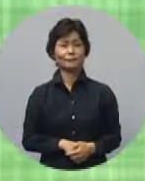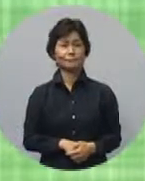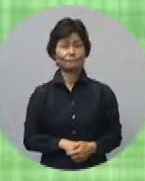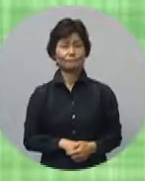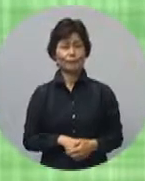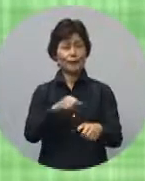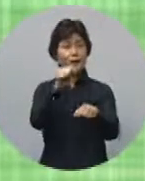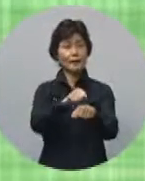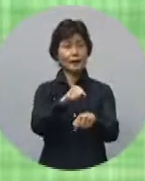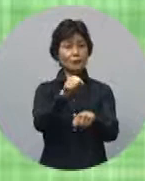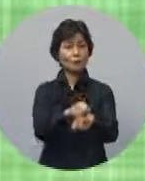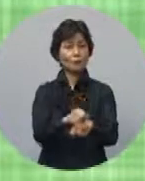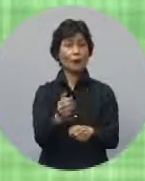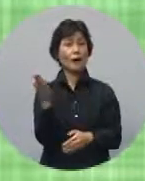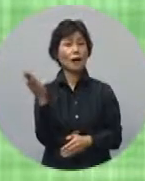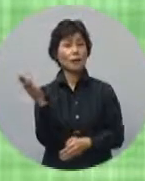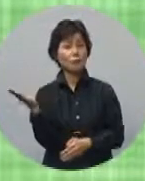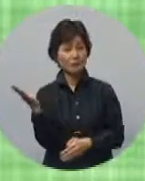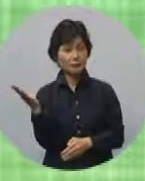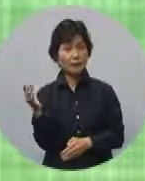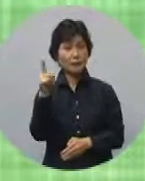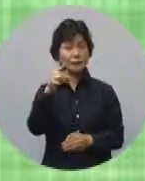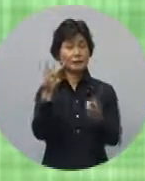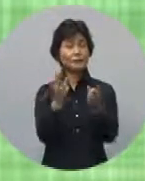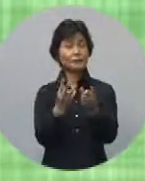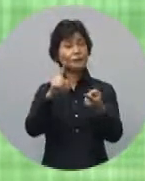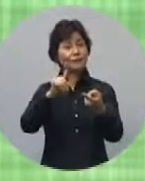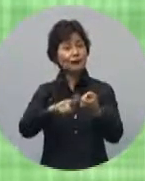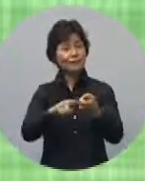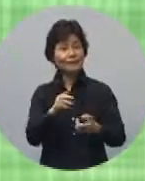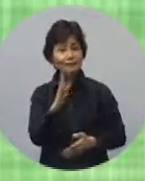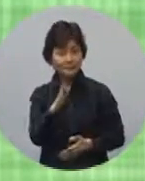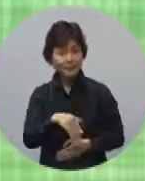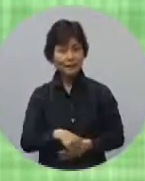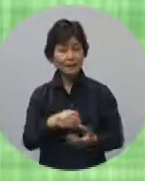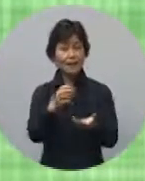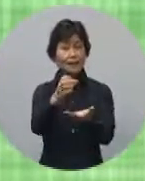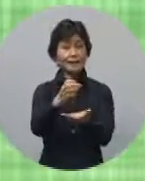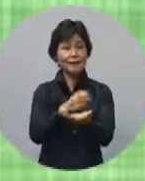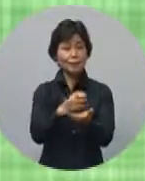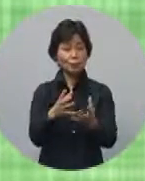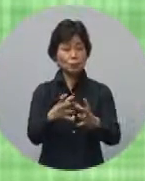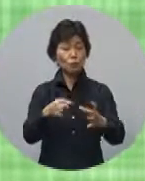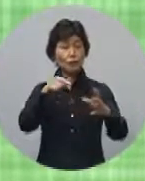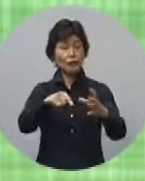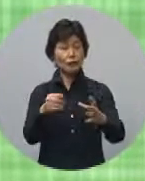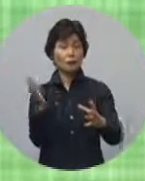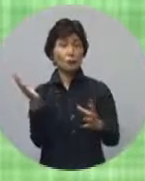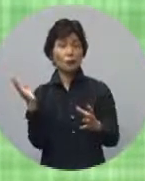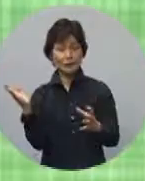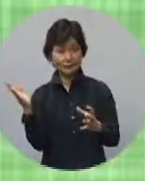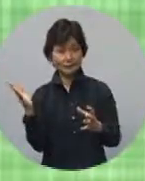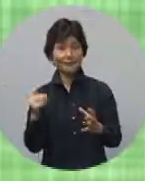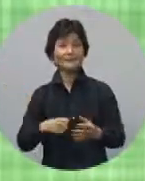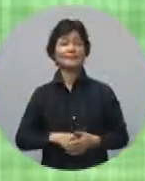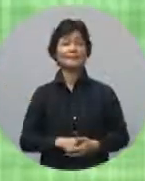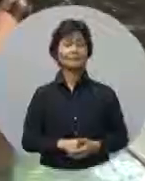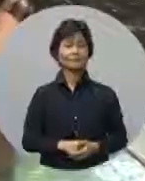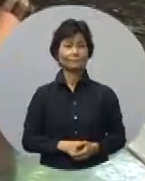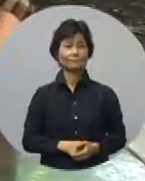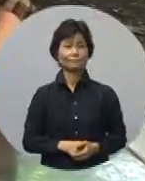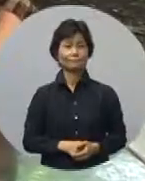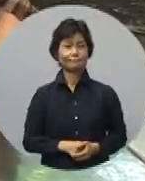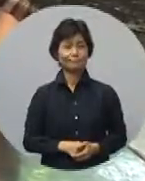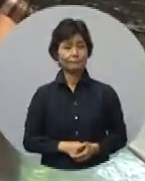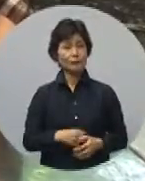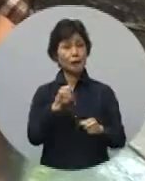バーベキューの材料は人数に合わせてお好みで、大根のタレはご覧の通り。 じ